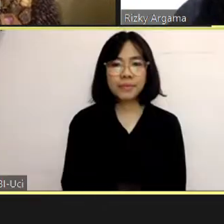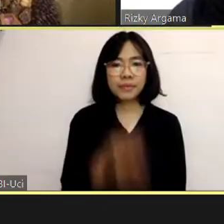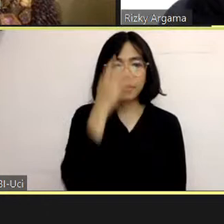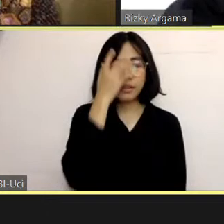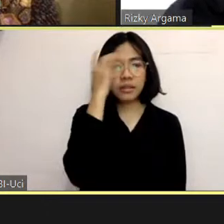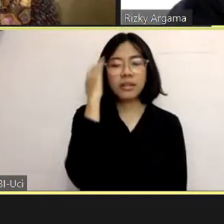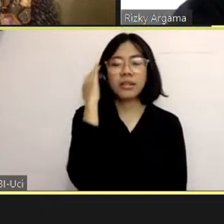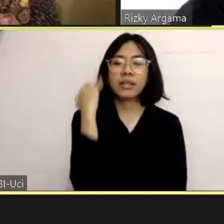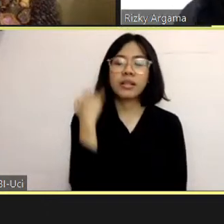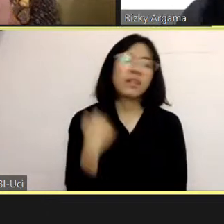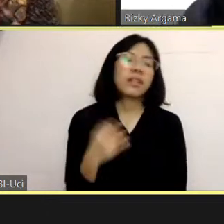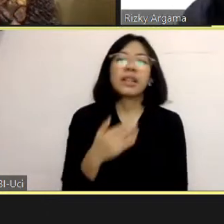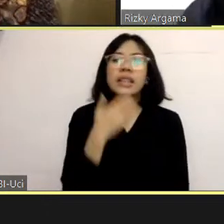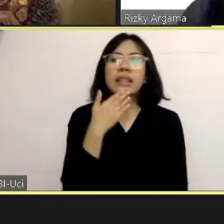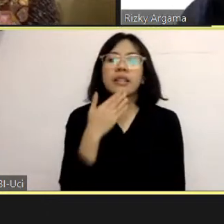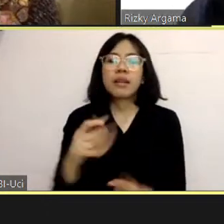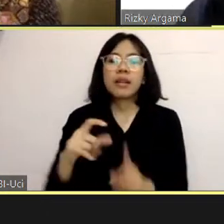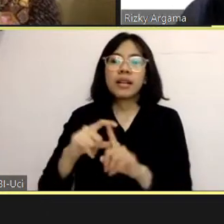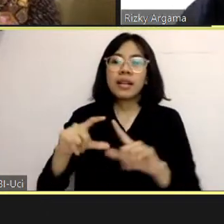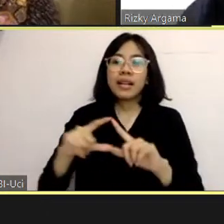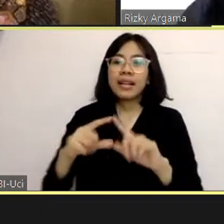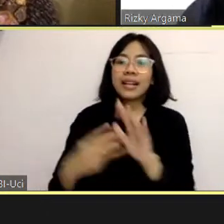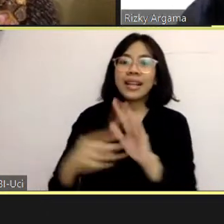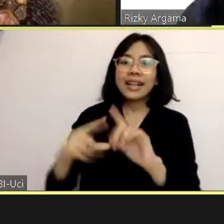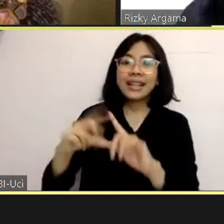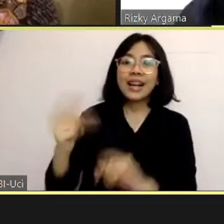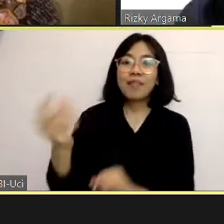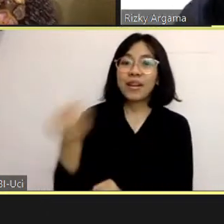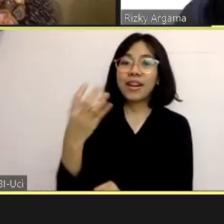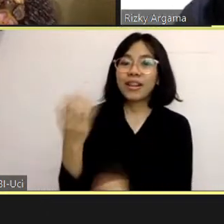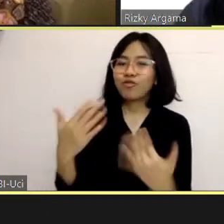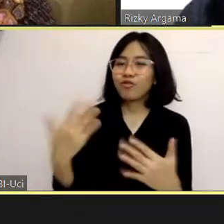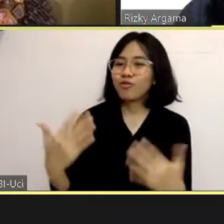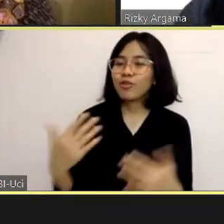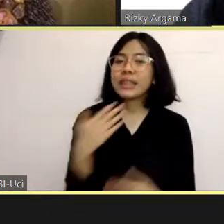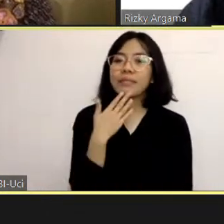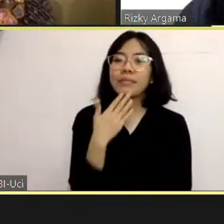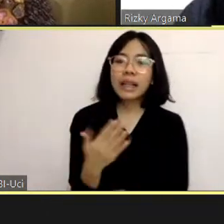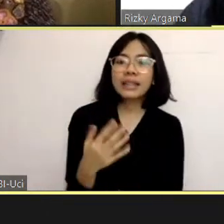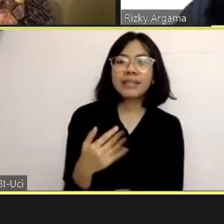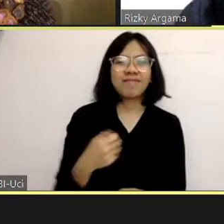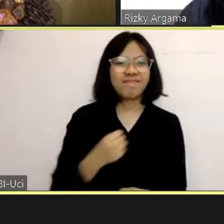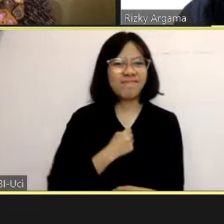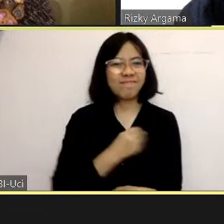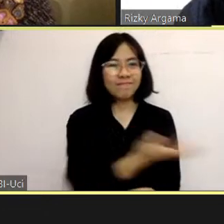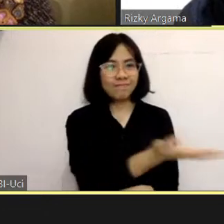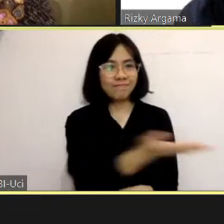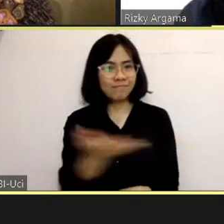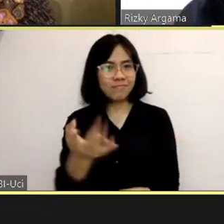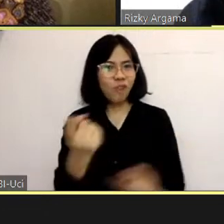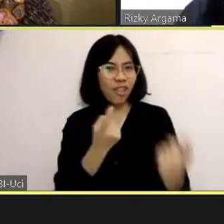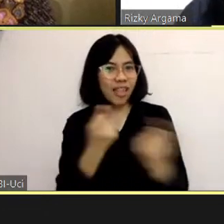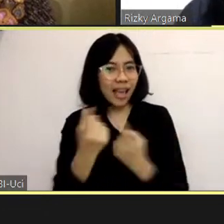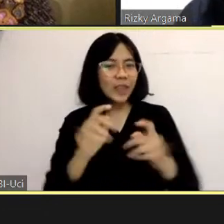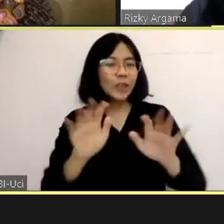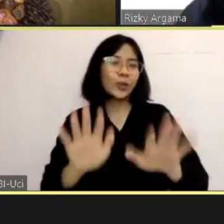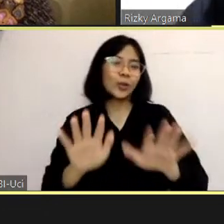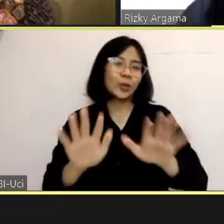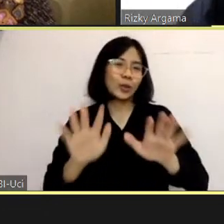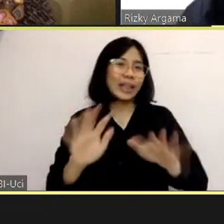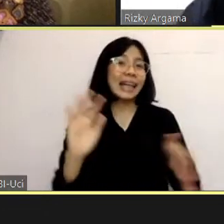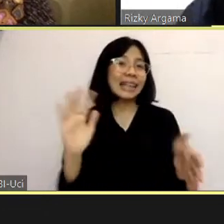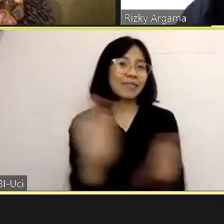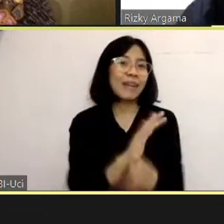Terima kasih banyak Mas Damar, sangat menarik dan saya yakin para peserta juga sudah ingin bertanya, tapi nanti kita punya kesempatan